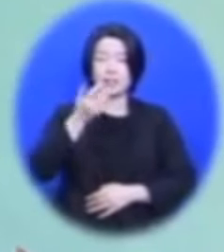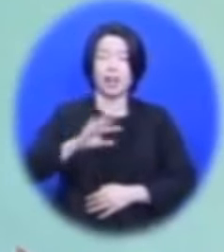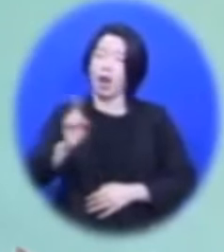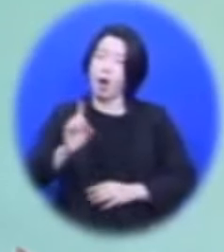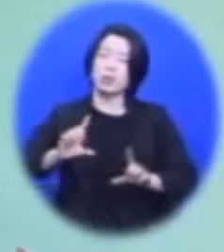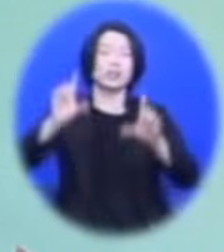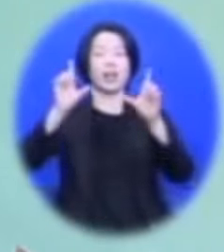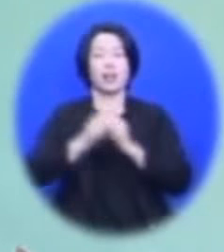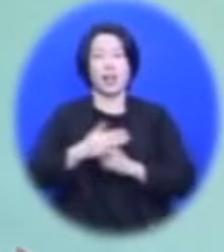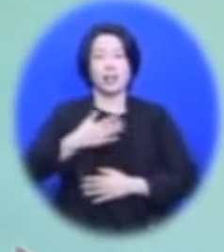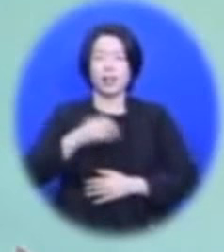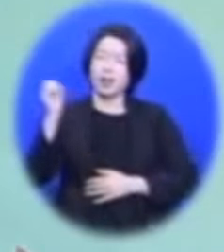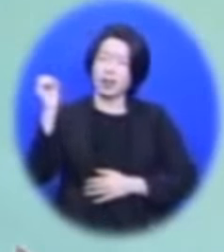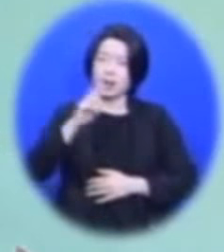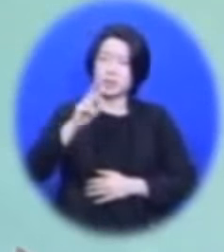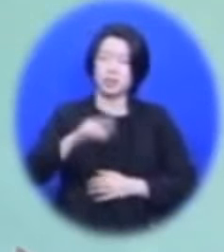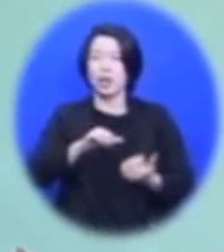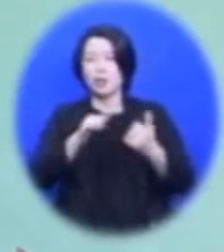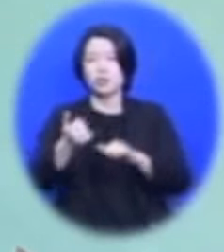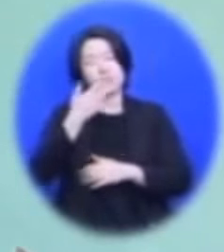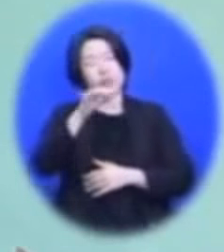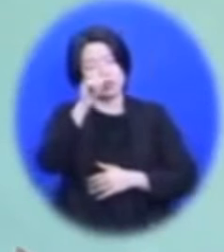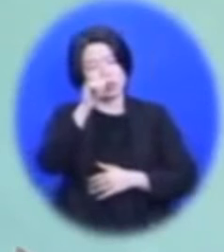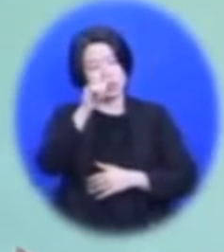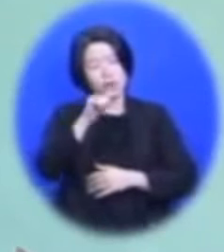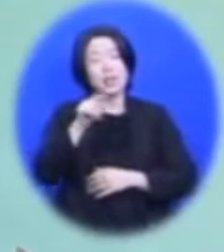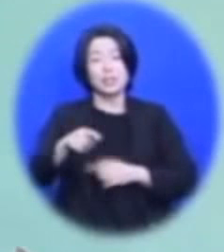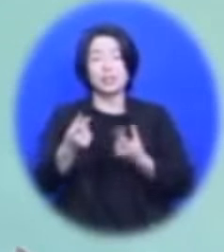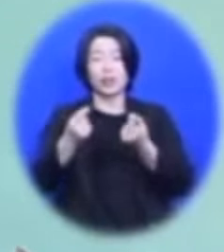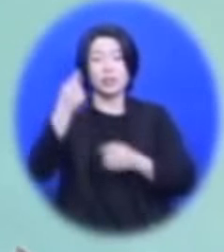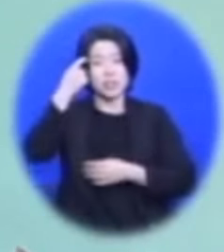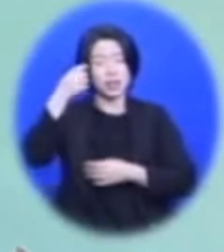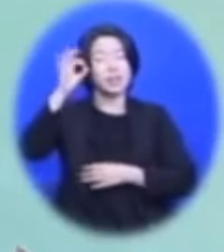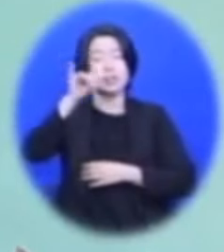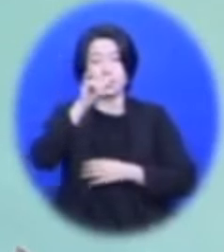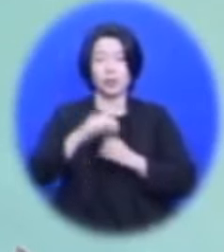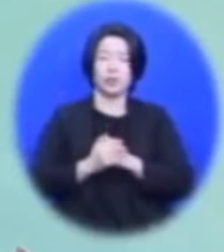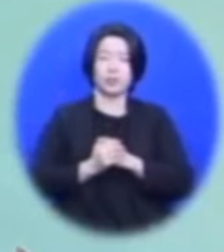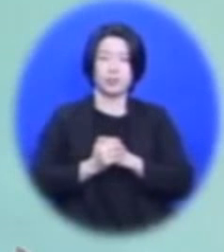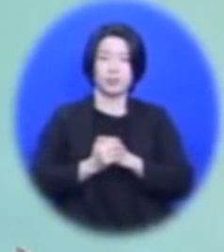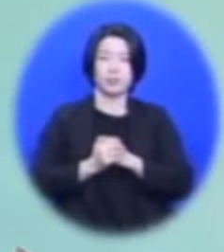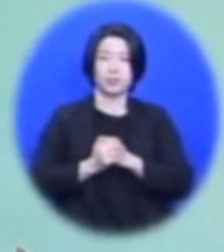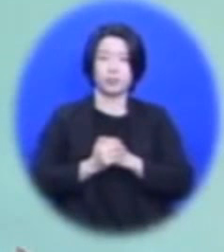날 내가 갑자기 죽을 수도 있잖아 그런 생각이 드셨대요. 뭐